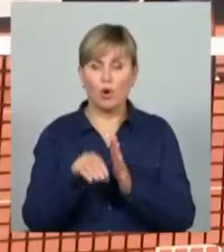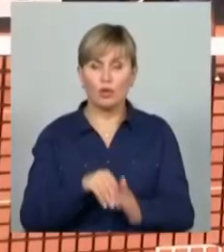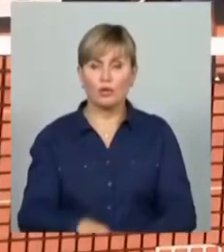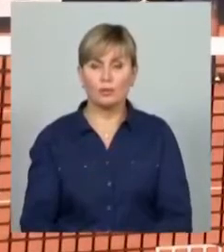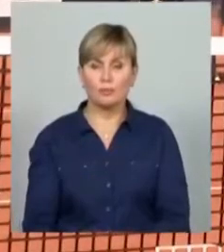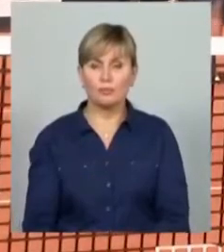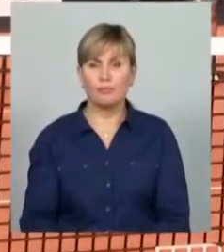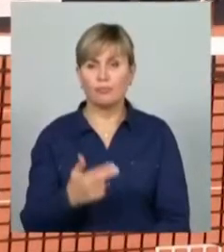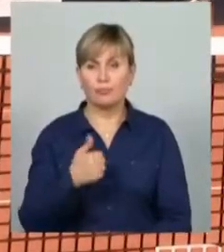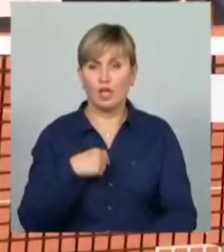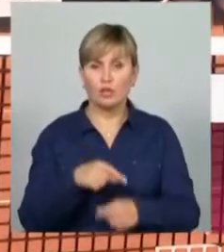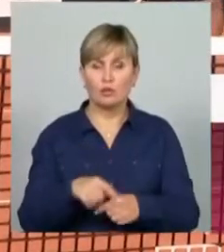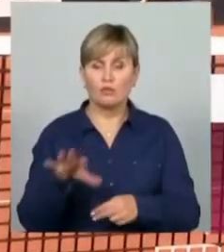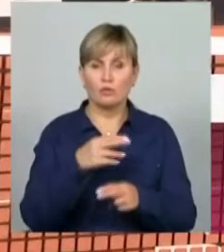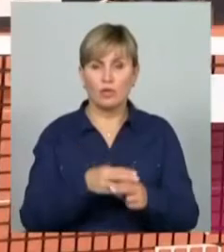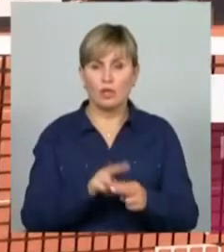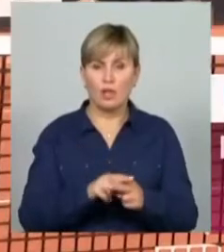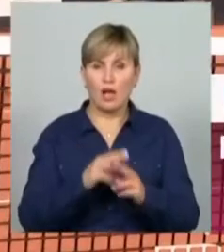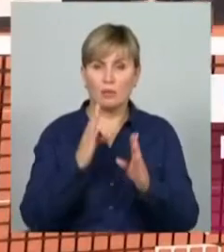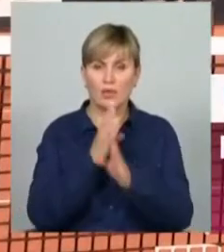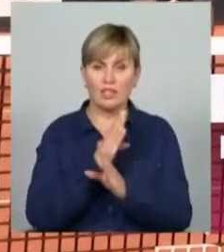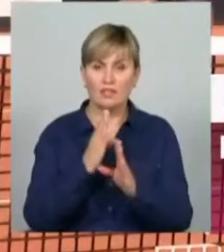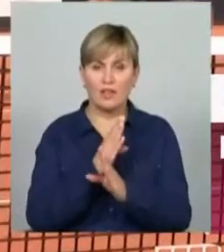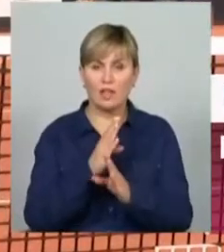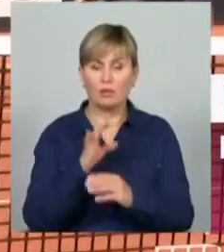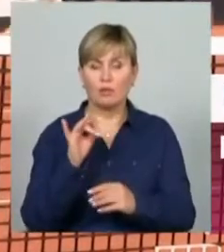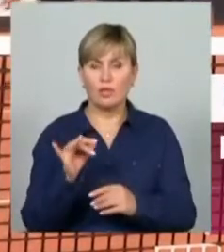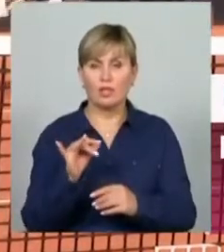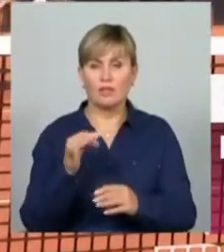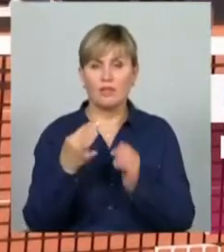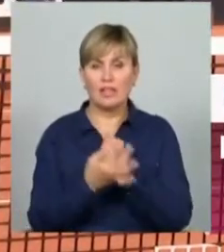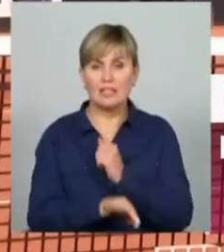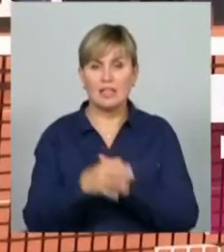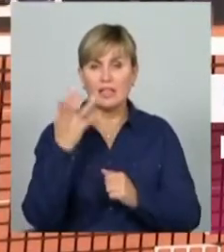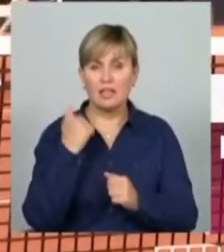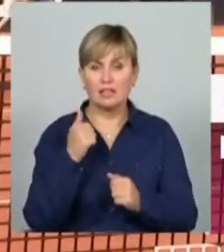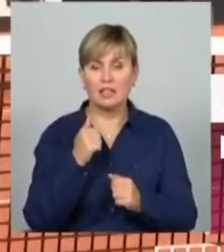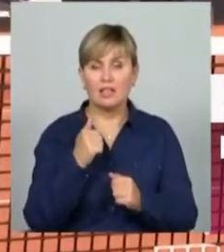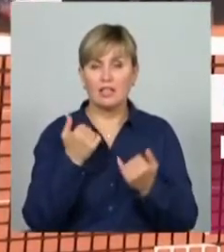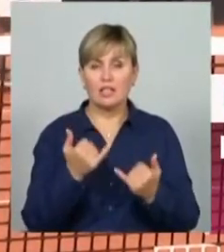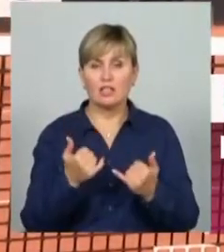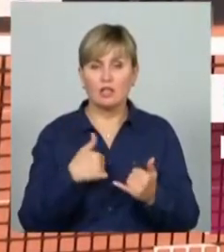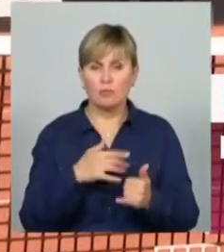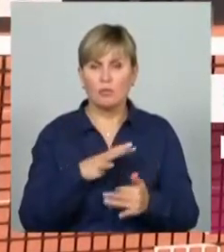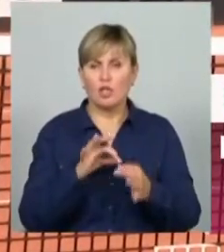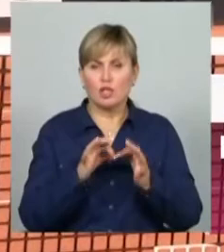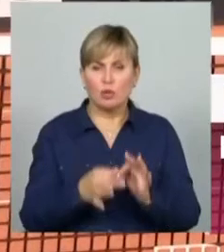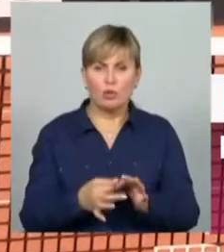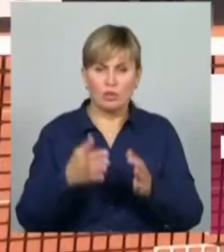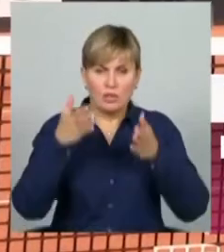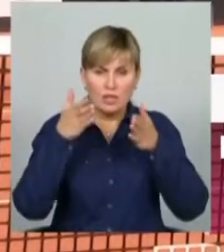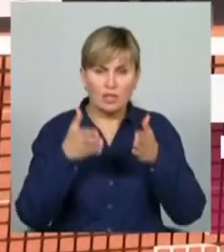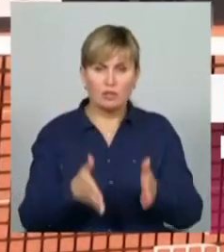Конечно, ты чувствуешь всю эту атмосферу, накал эмоций, особенно в конце, когда сейчас мне было сложно настроиться тоже